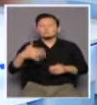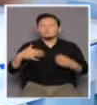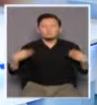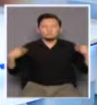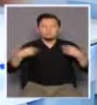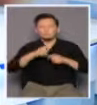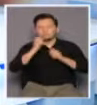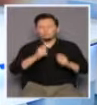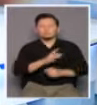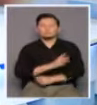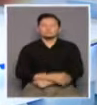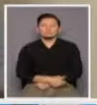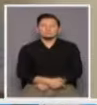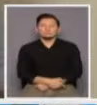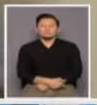жауып құрмет көрсетті.